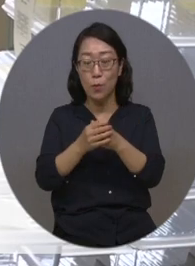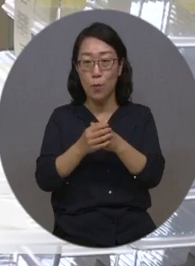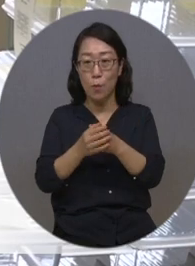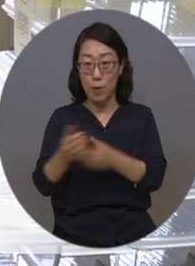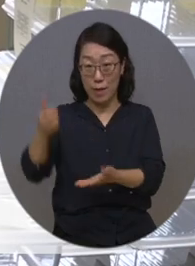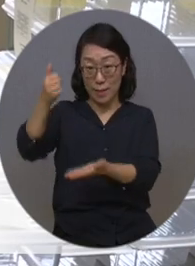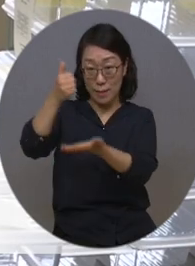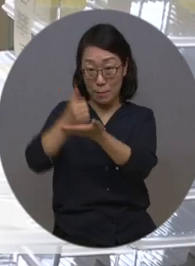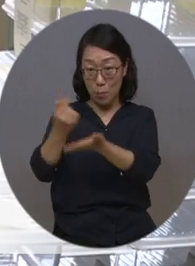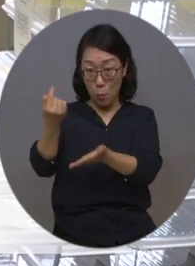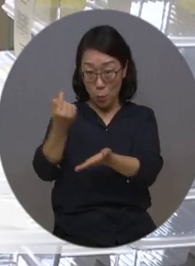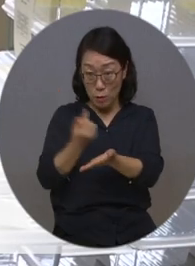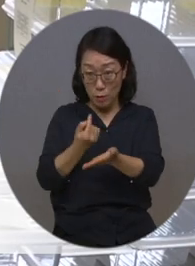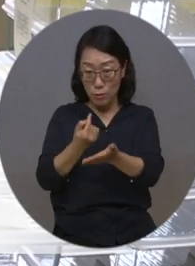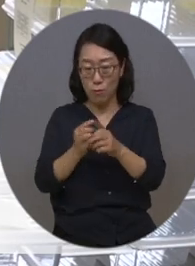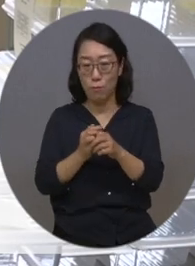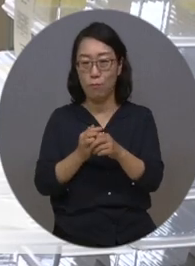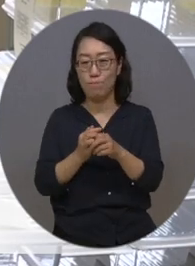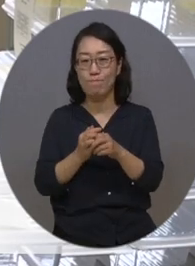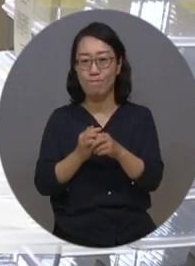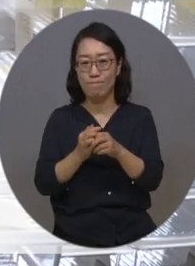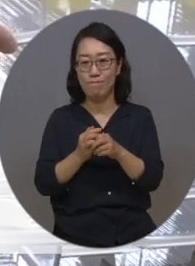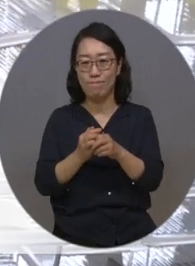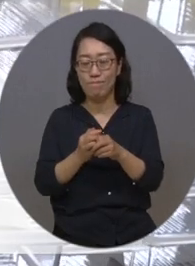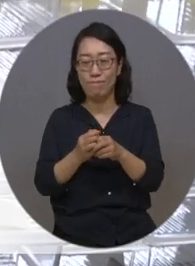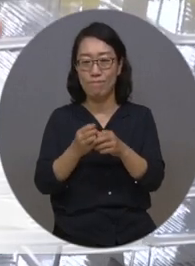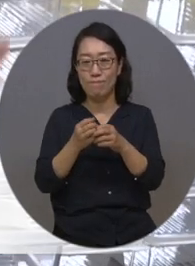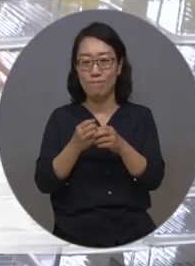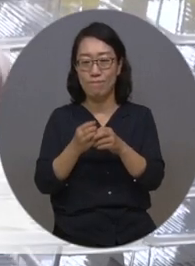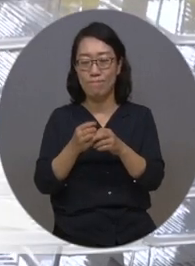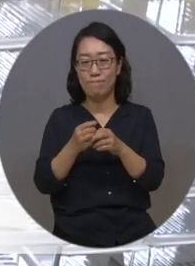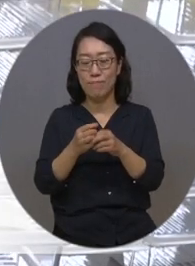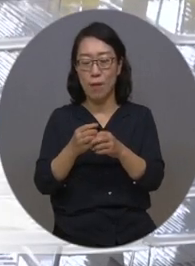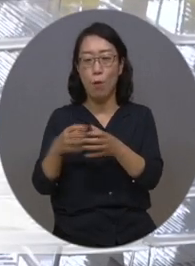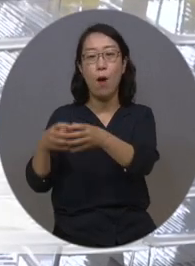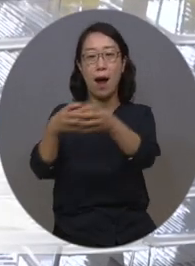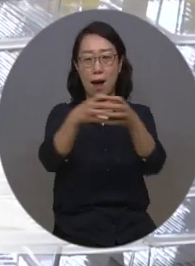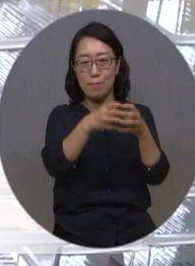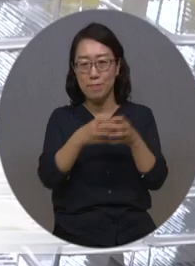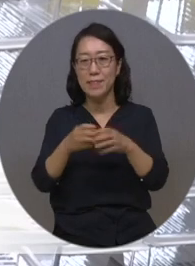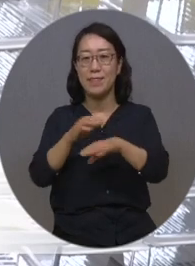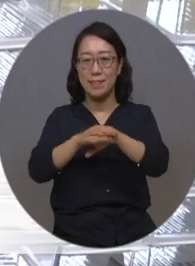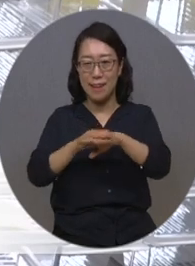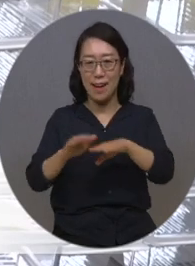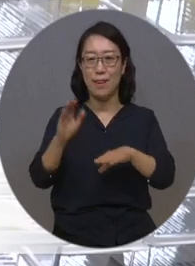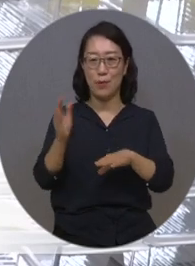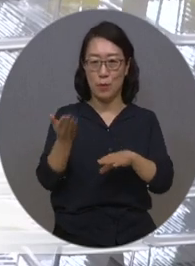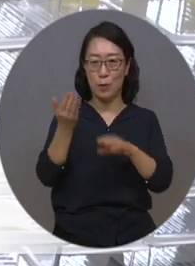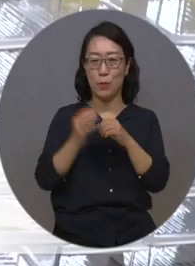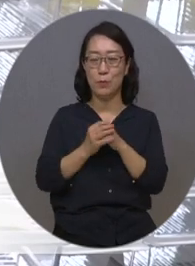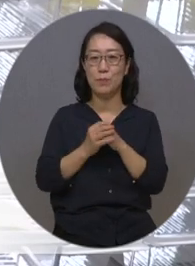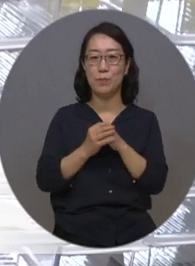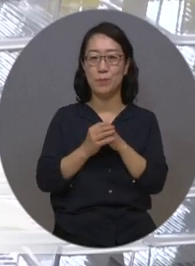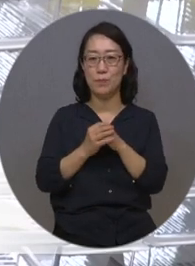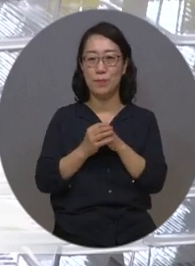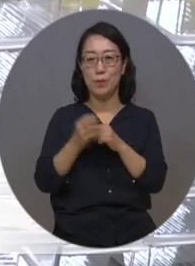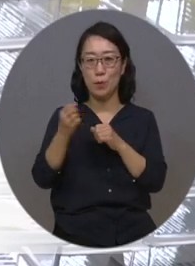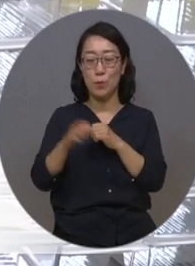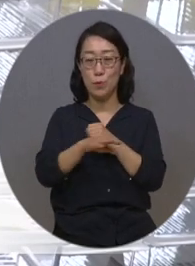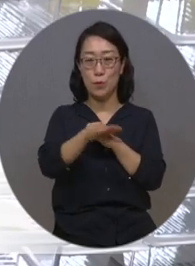놓으셔서 박제형 회장님이 오셔 가지고 합이 잘 되고 어 또